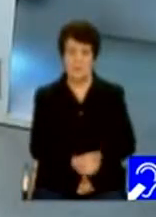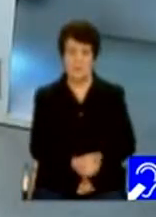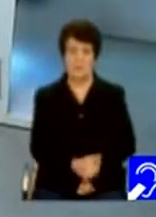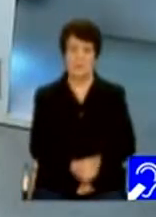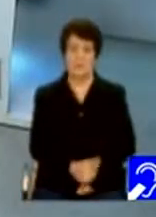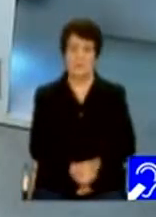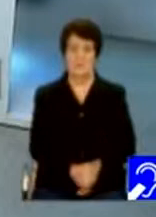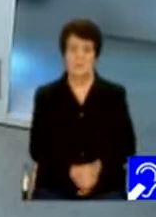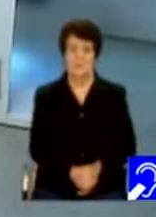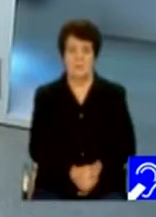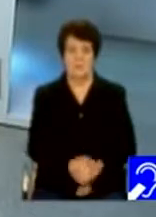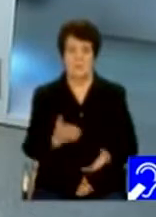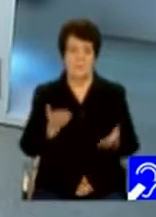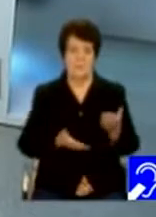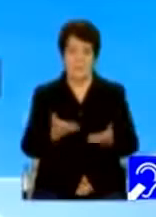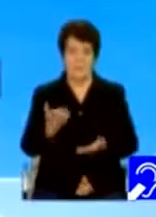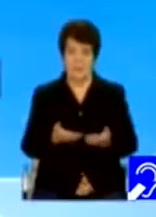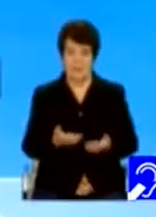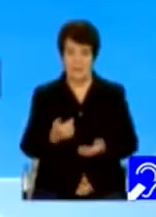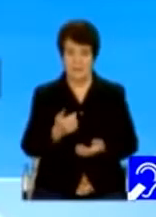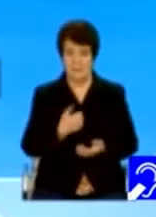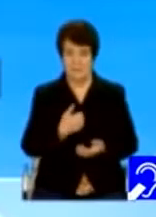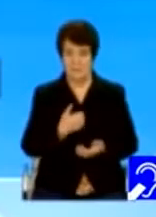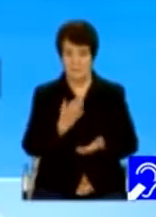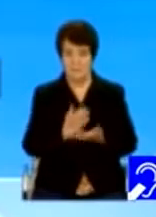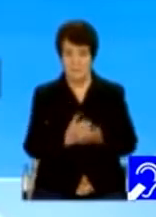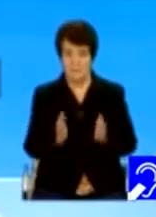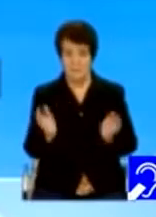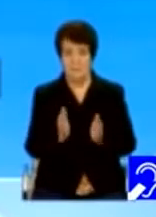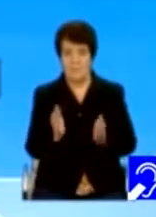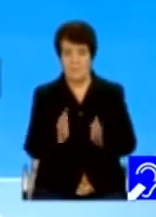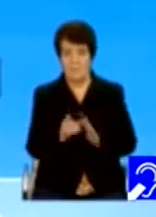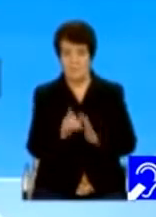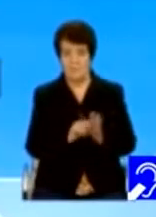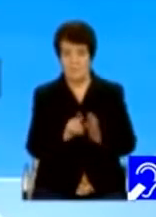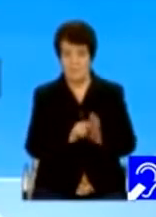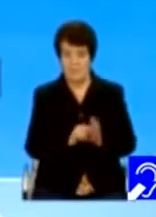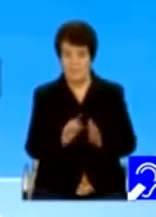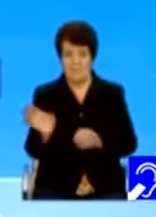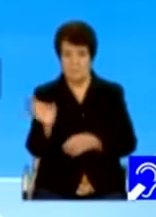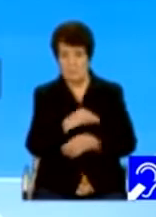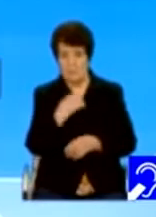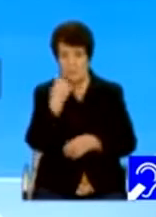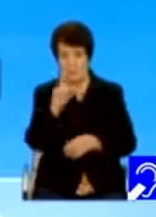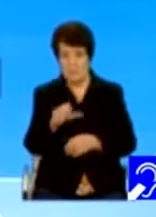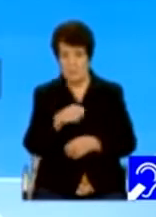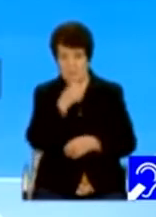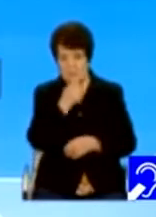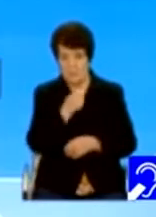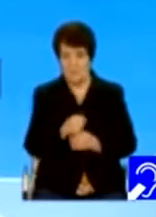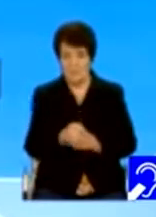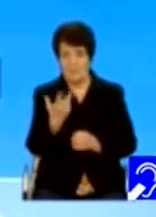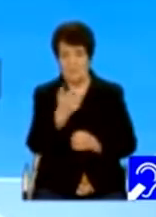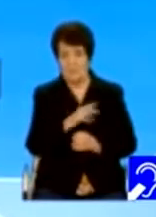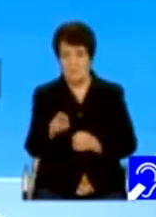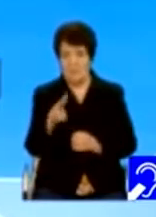La capitolul pensie, dacă mâine nu avem hotar pe prut, avem minimul de pensie asigurat pentru toate persoanele în etate, de minimum 3.000